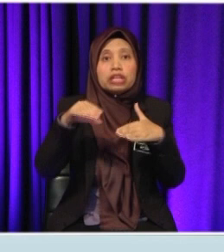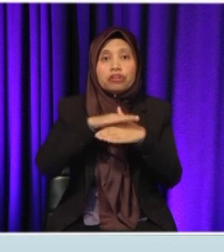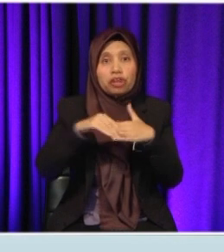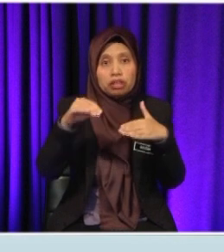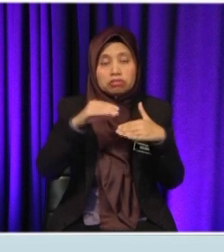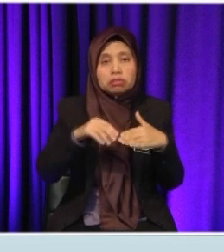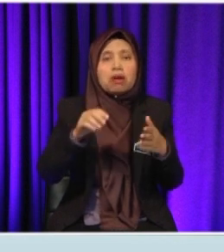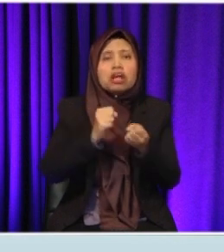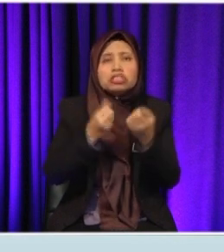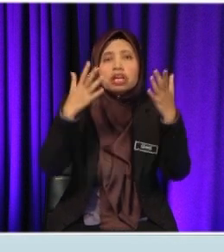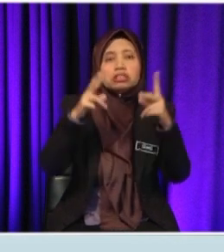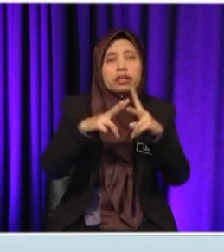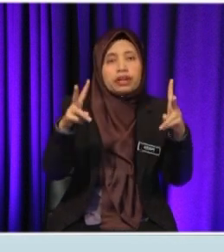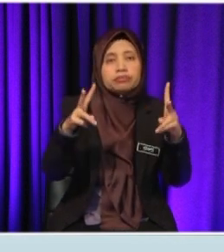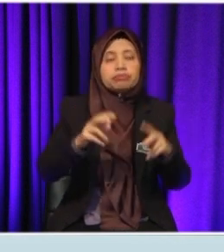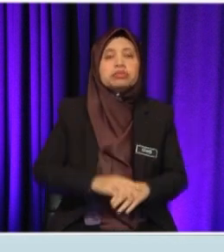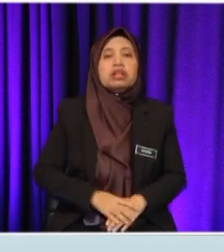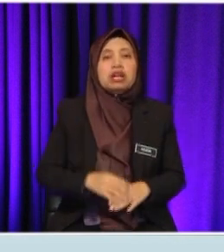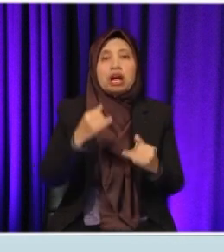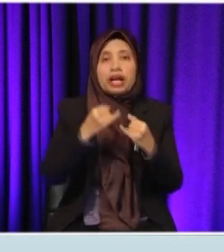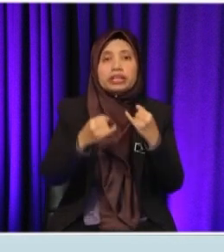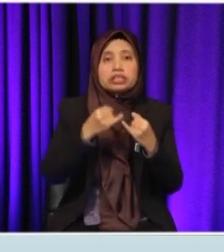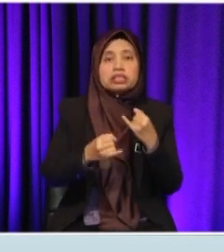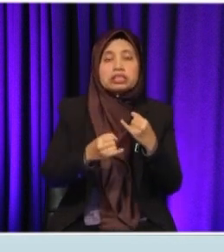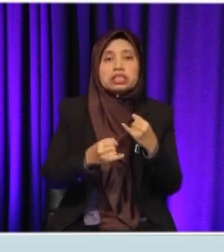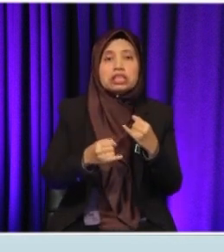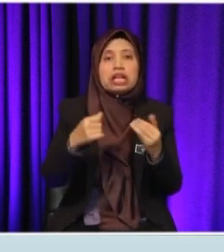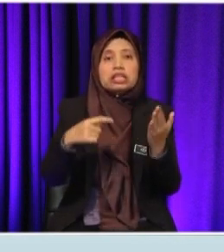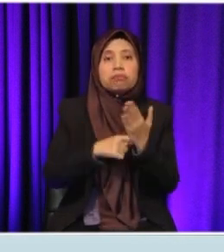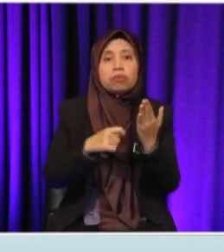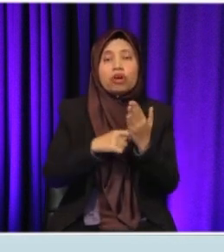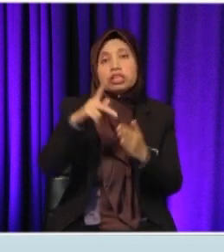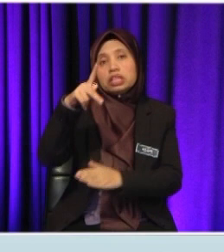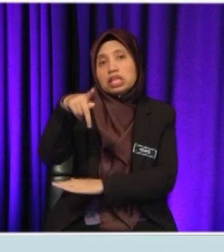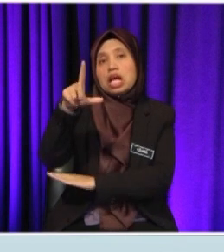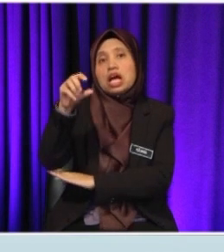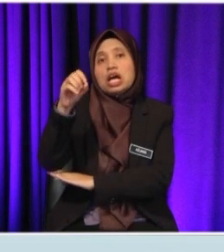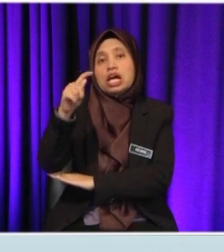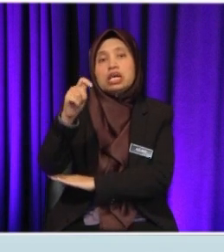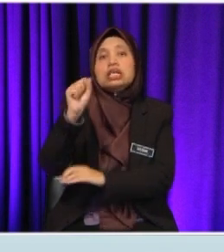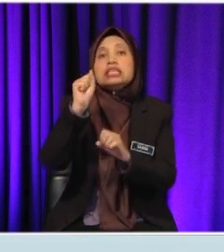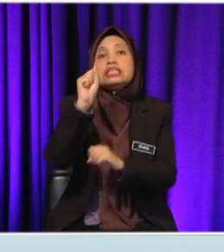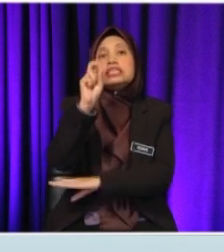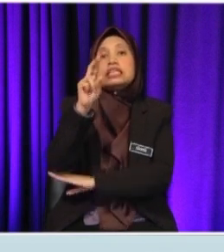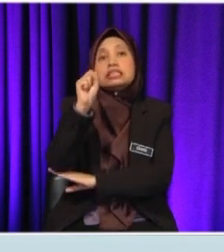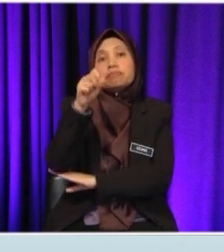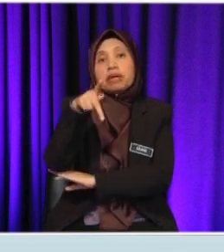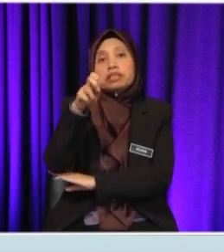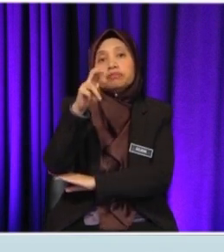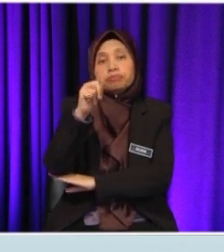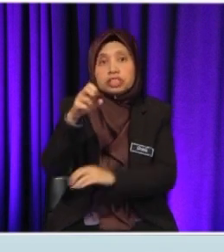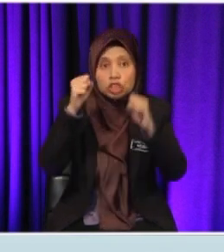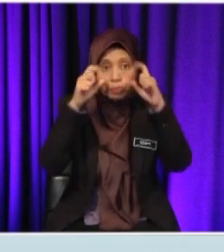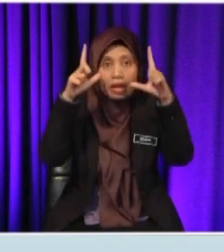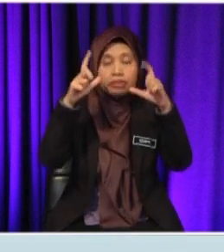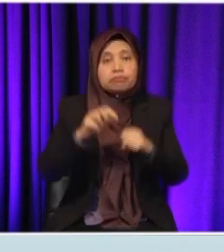banyak. Dan yang terakhir adalah teknik plot suspek. Pada bahagian perhian cerita, pemerintah tanya-tanya. Keputusan yang akan dibuat oleh Tuan